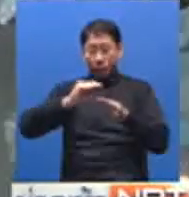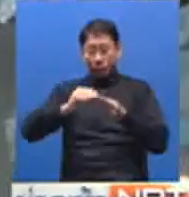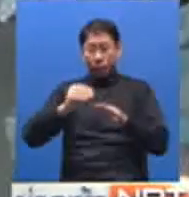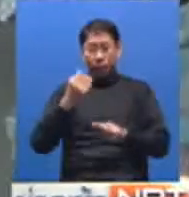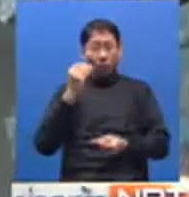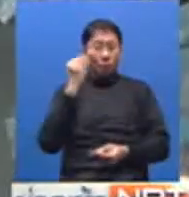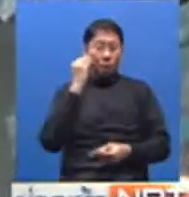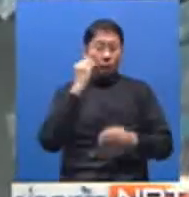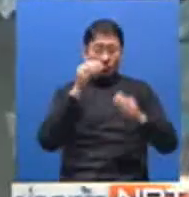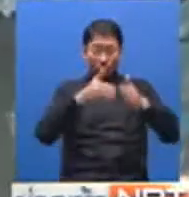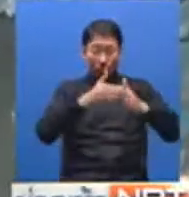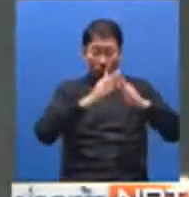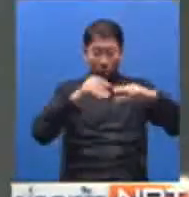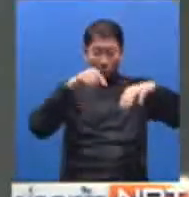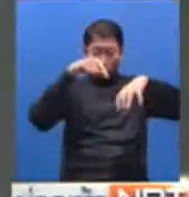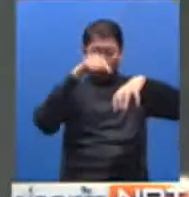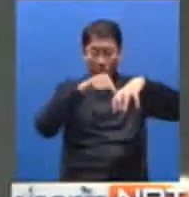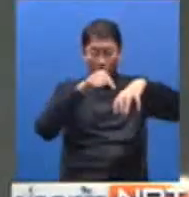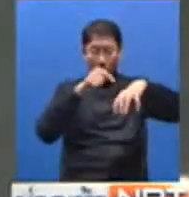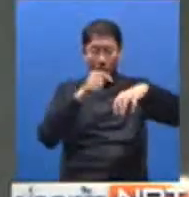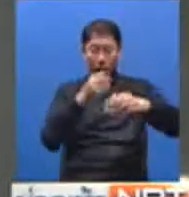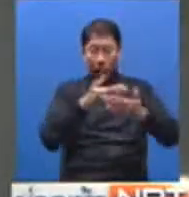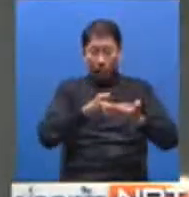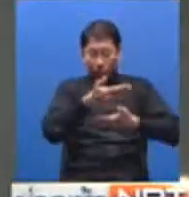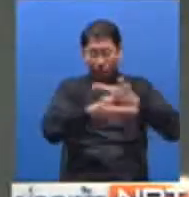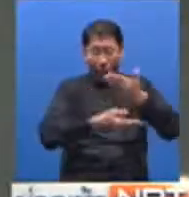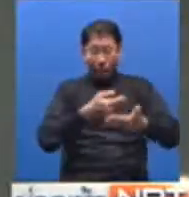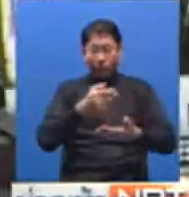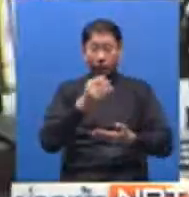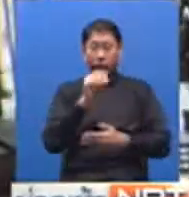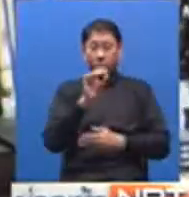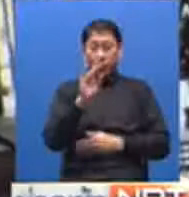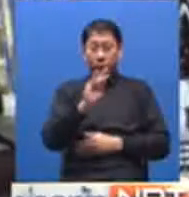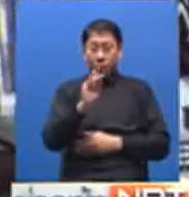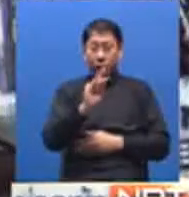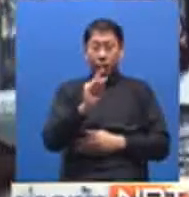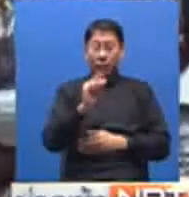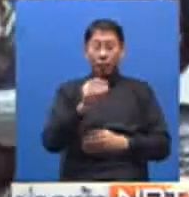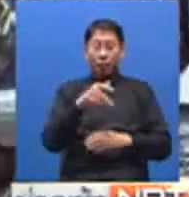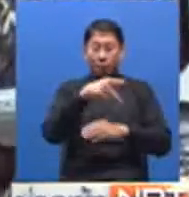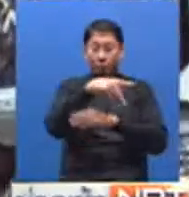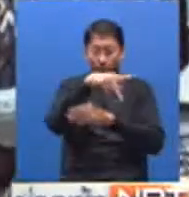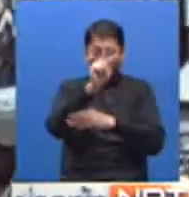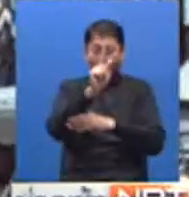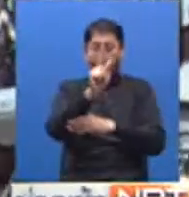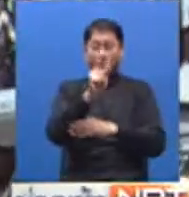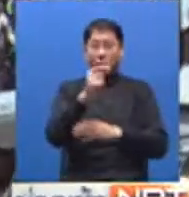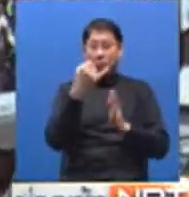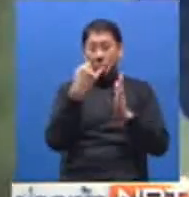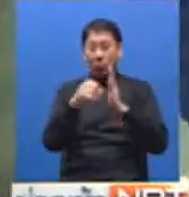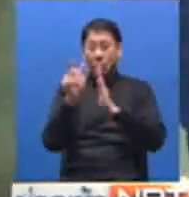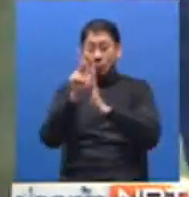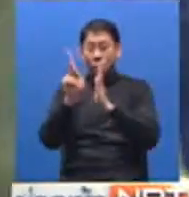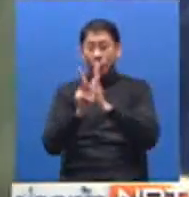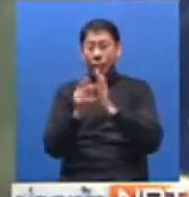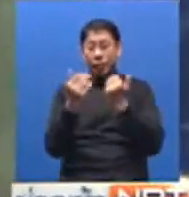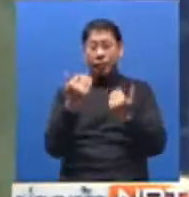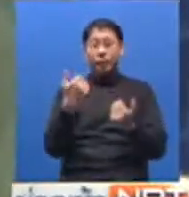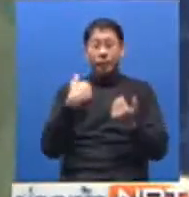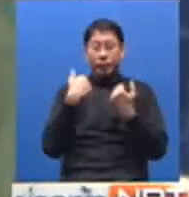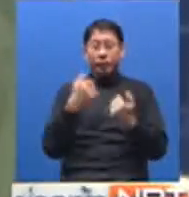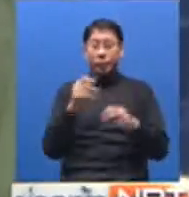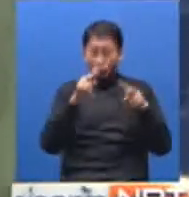บ้านหลังดังกล่าวเนี่ยราคาและมีการลักลอบจำหน่ายเนื้อสัตว์ป่าสงวนและสัตว์หวงห้ามจากการตรวจค้นภายในบ้าน